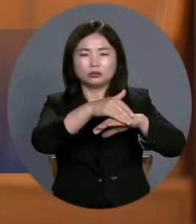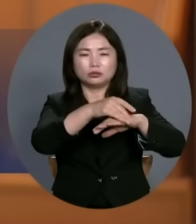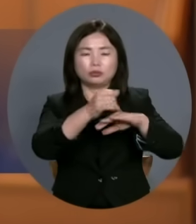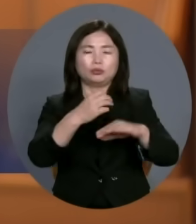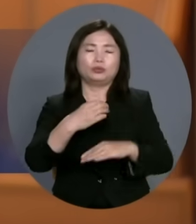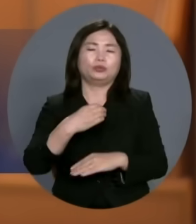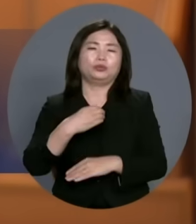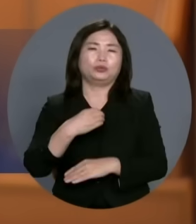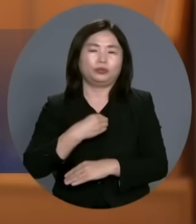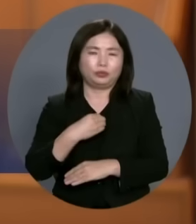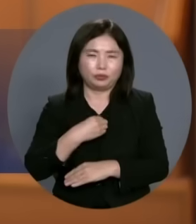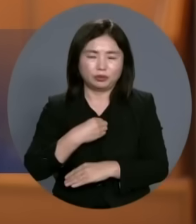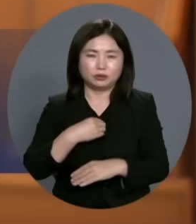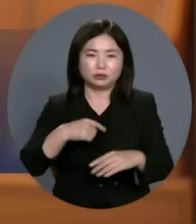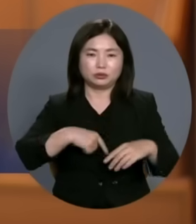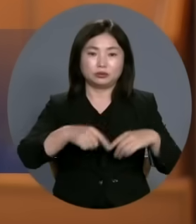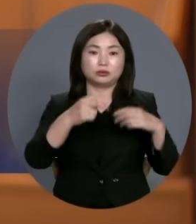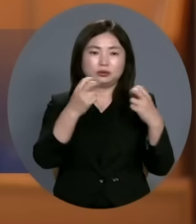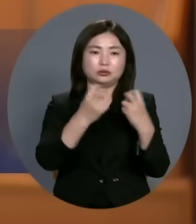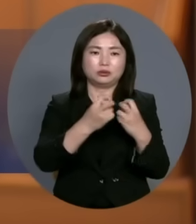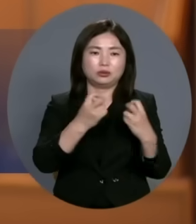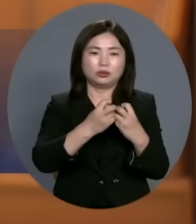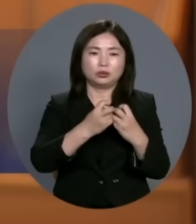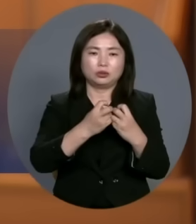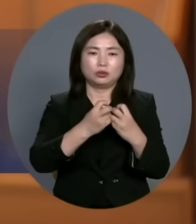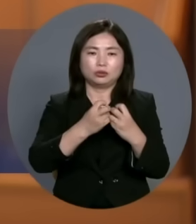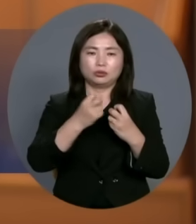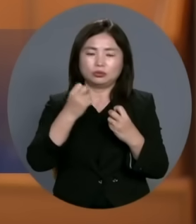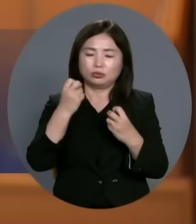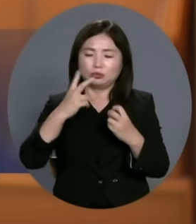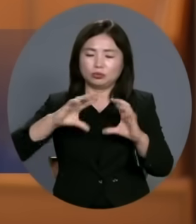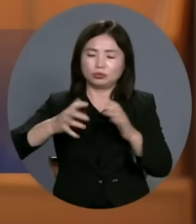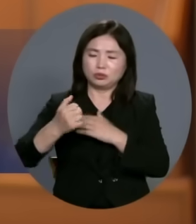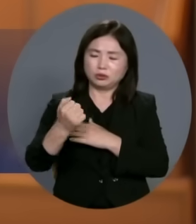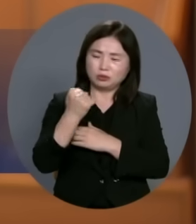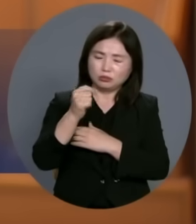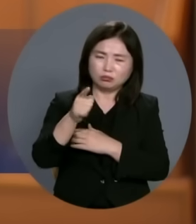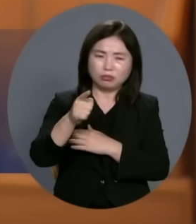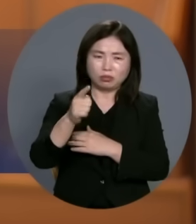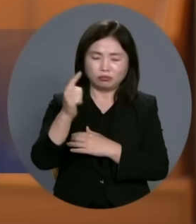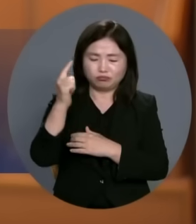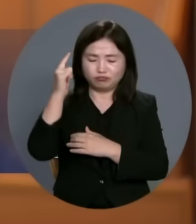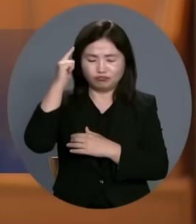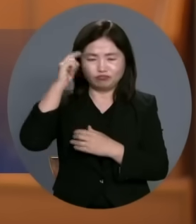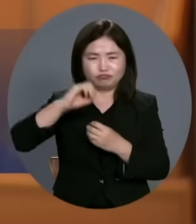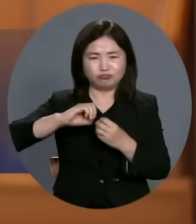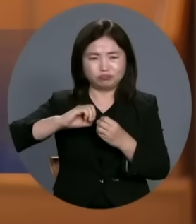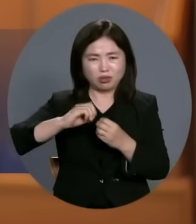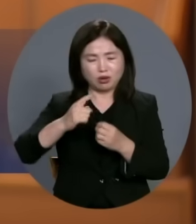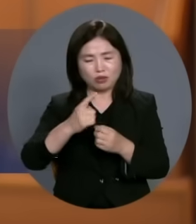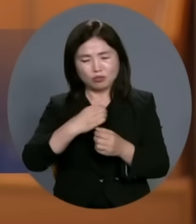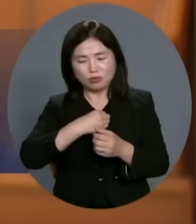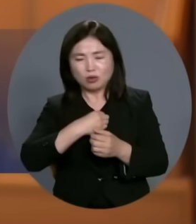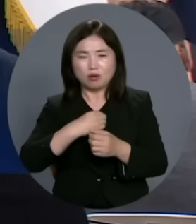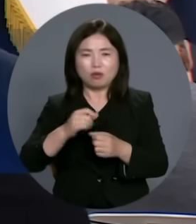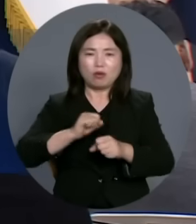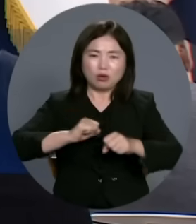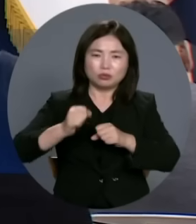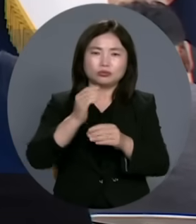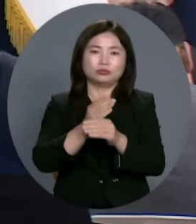굉장히 그 위험한 정책이고 국민의힘은 위험한 도박을 하고 있다 이런 생각이